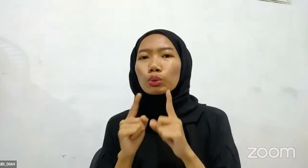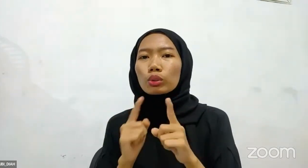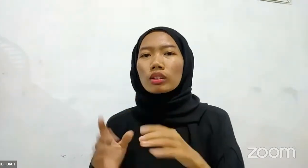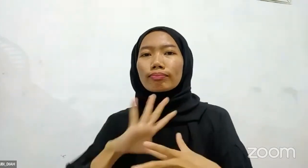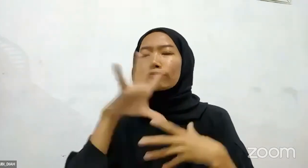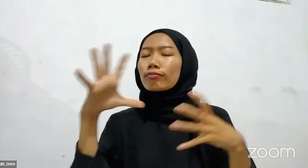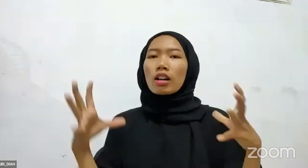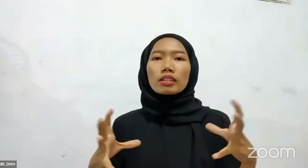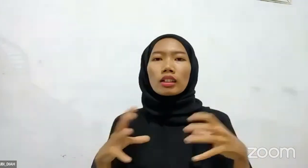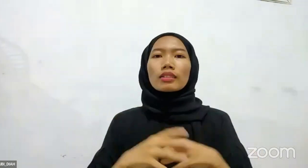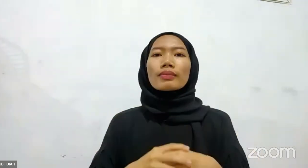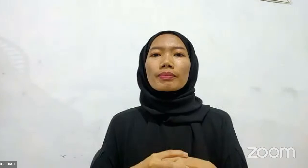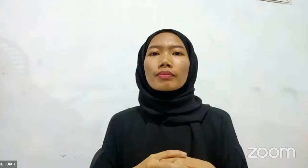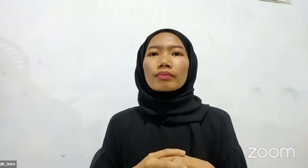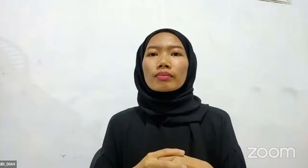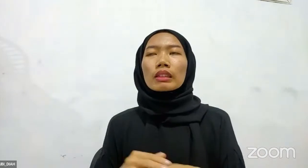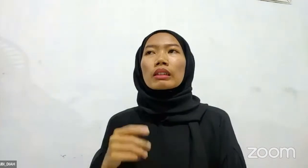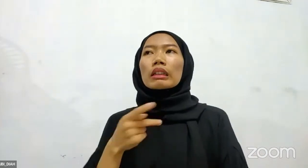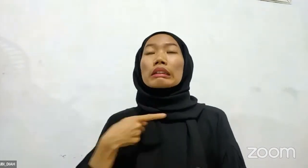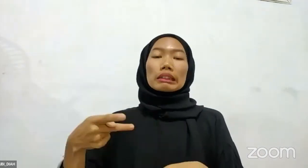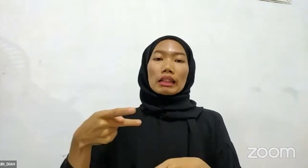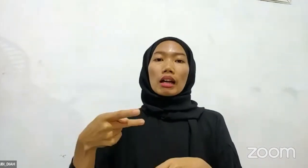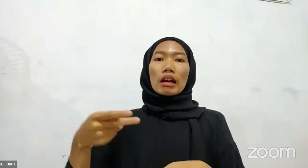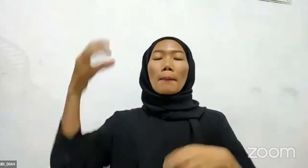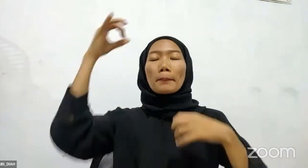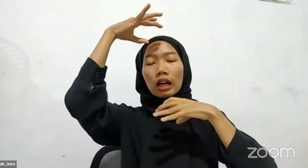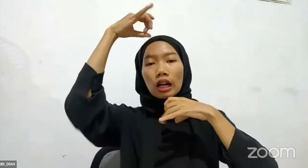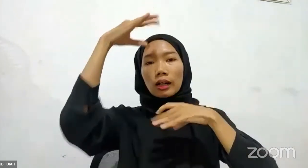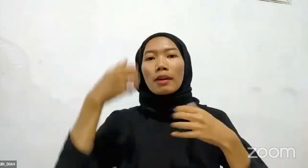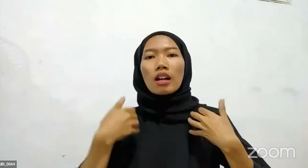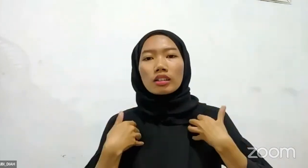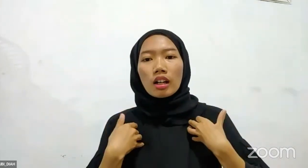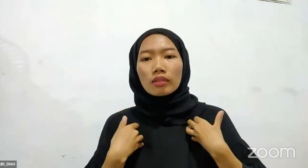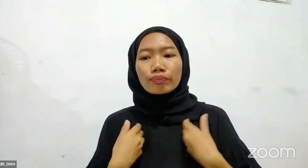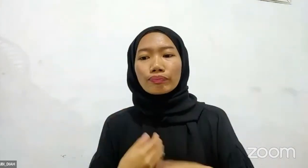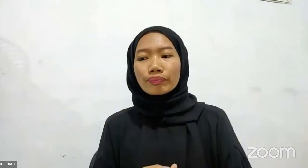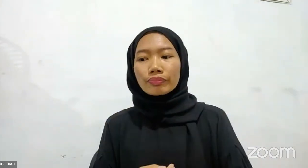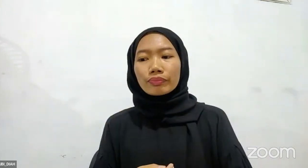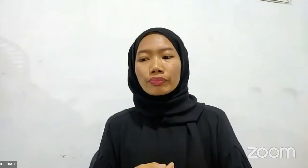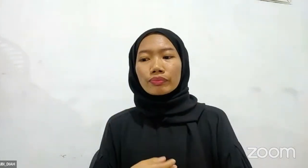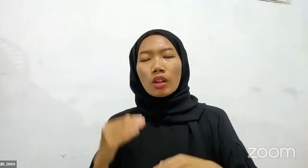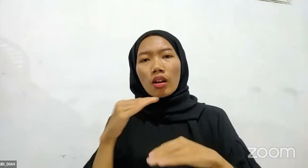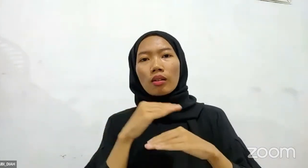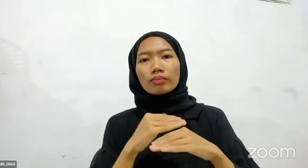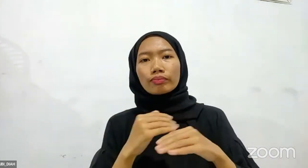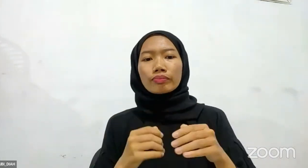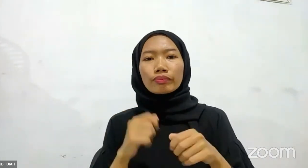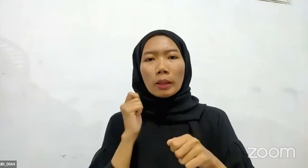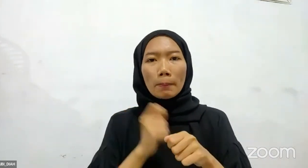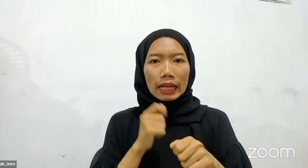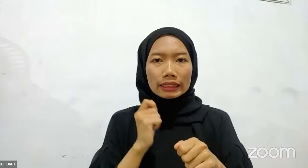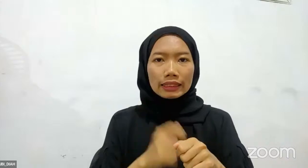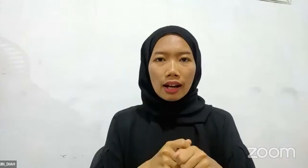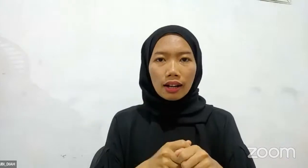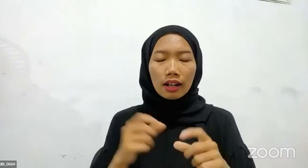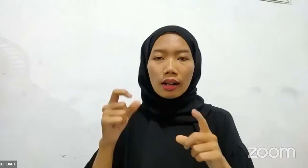kita berharap memang ada perbaikan ya, peningkatan akses alat bantu baik melalui JKN